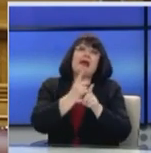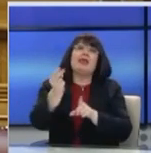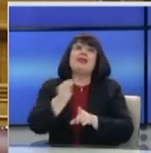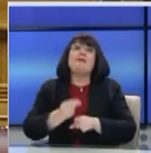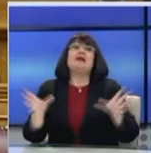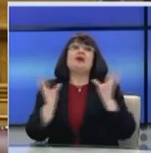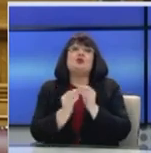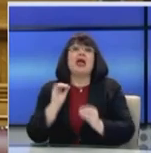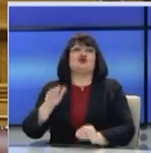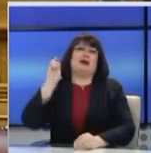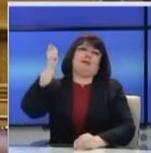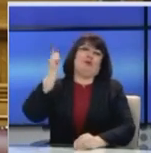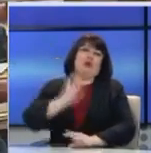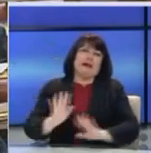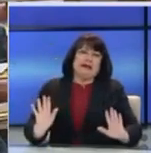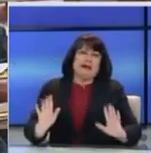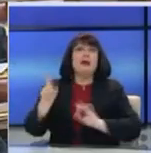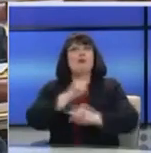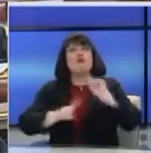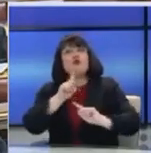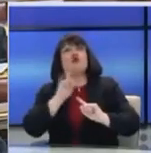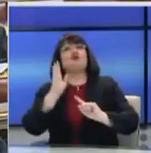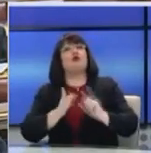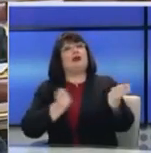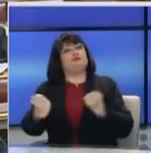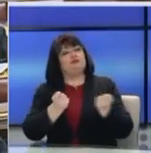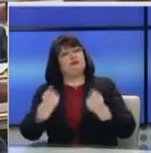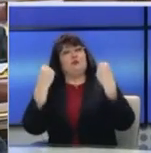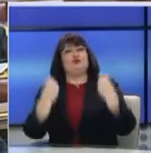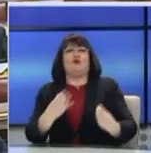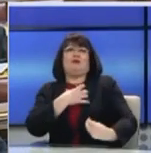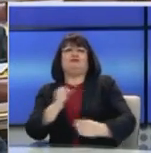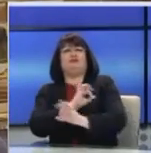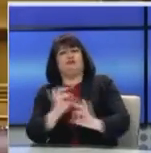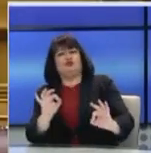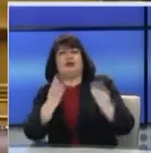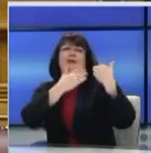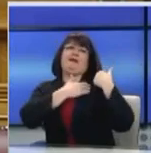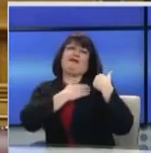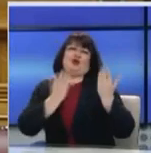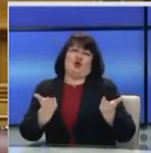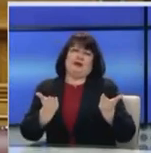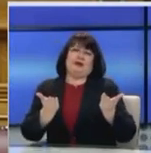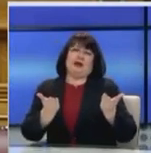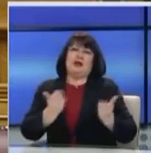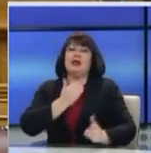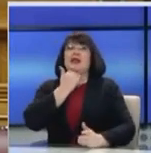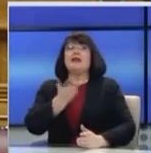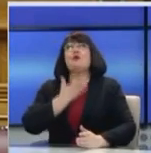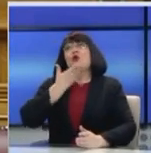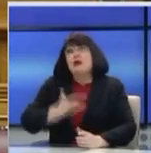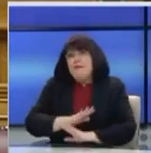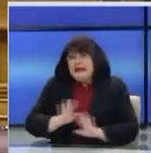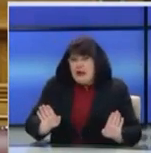θέματα της εξωτερικής πολιτικής, για το ποιος μπορεί να τα διαχειριστεί με μεγαλύτερη αξιοπιστία και με μεγαλύτερη υπευθυνότητα. Δεν μπορώ όμως να μην κλείσω